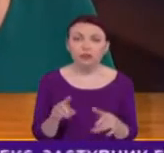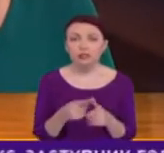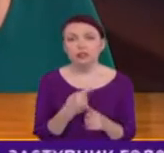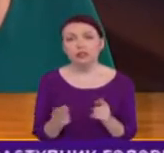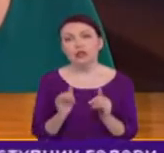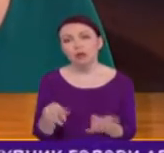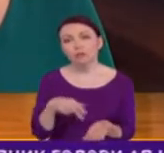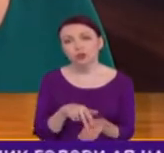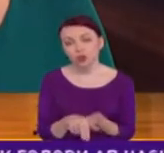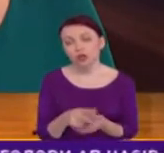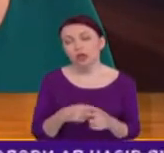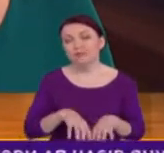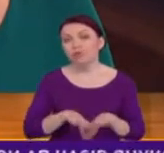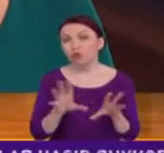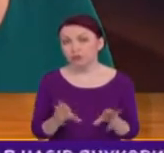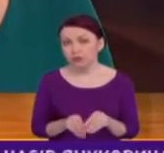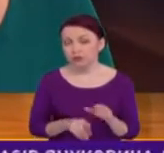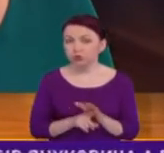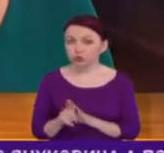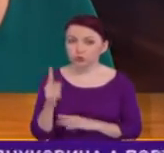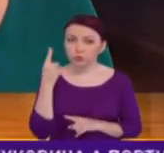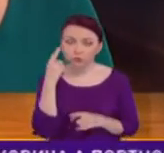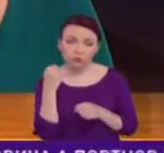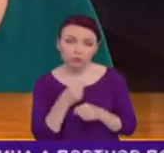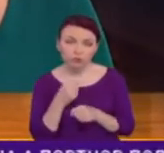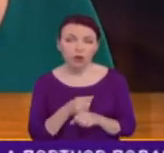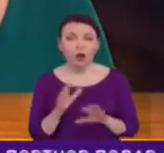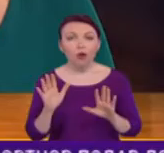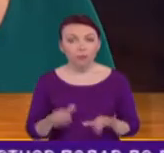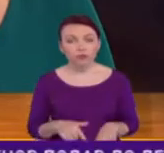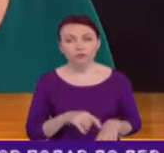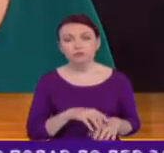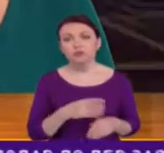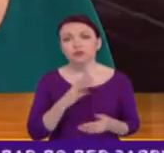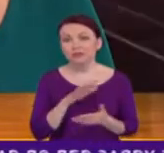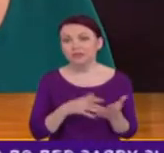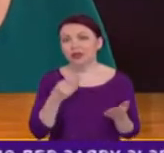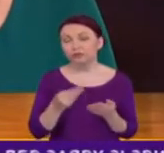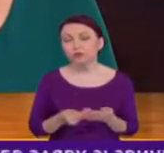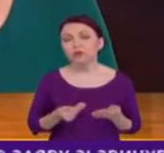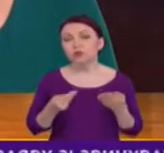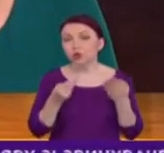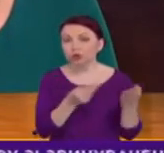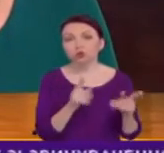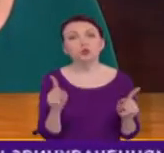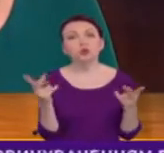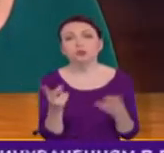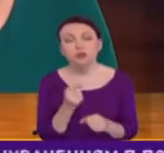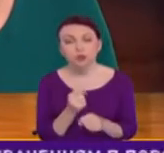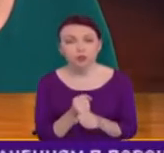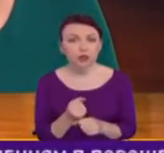починають пропрацьовувати. Потім вони виносять свою заявку, що необхідно зробити, бо це ж не тільки